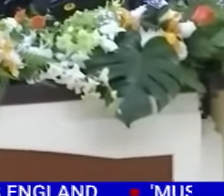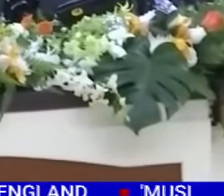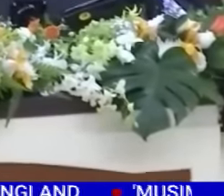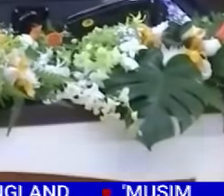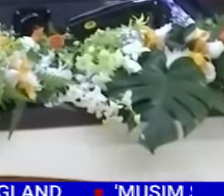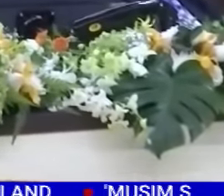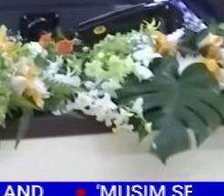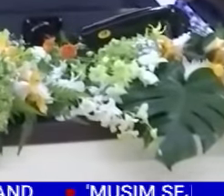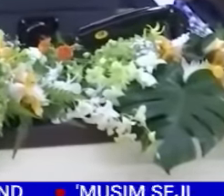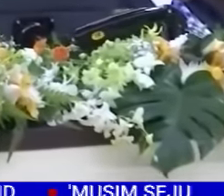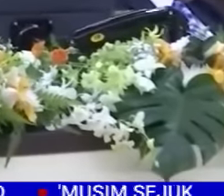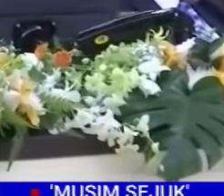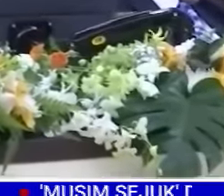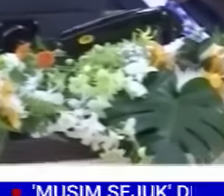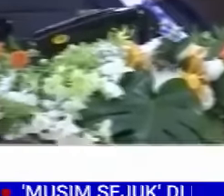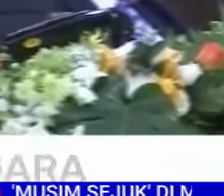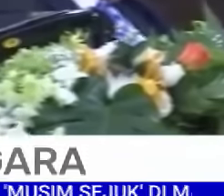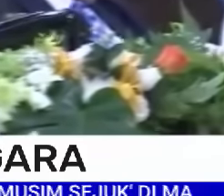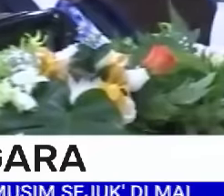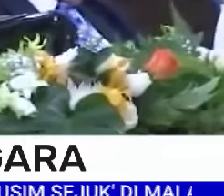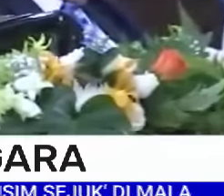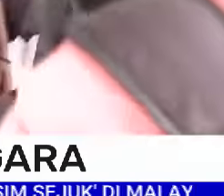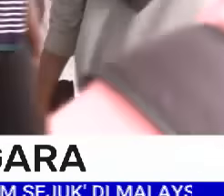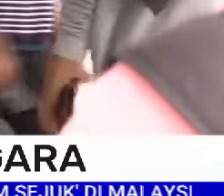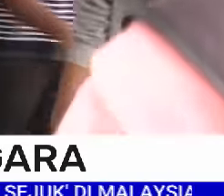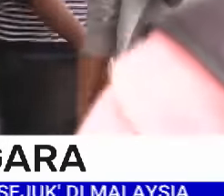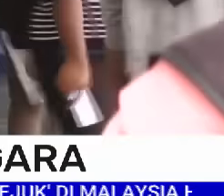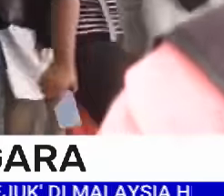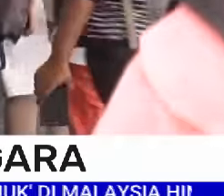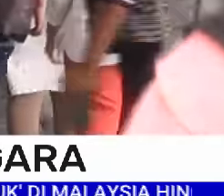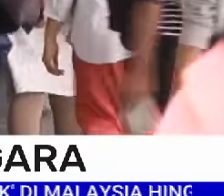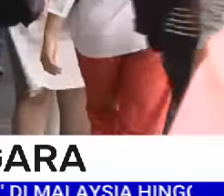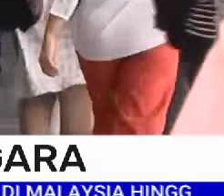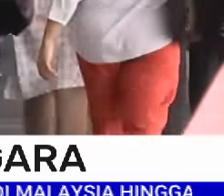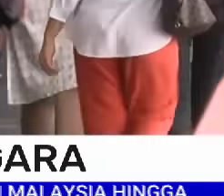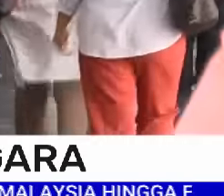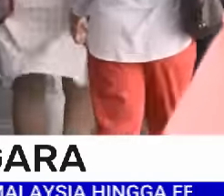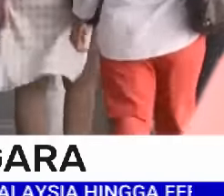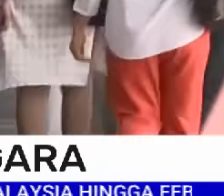hentikan hasutan jangan bangkit isu pekauman dan agama